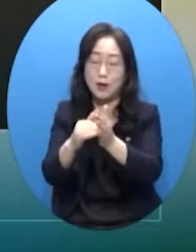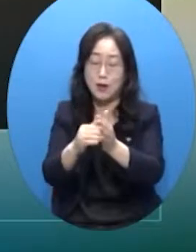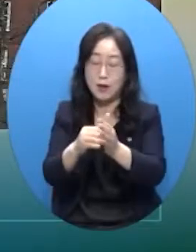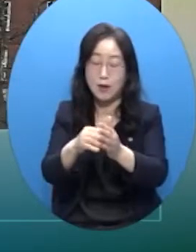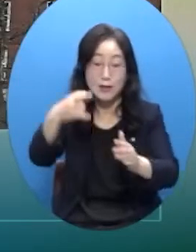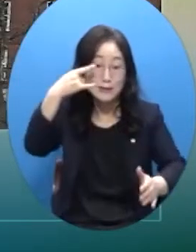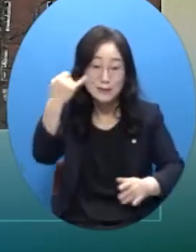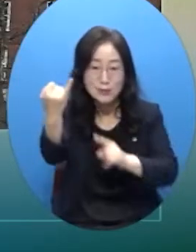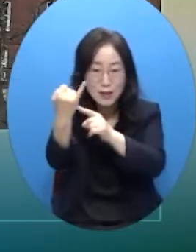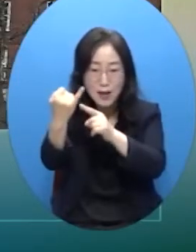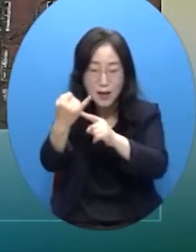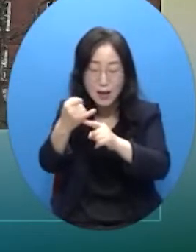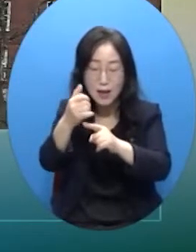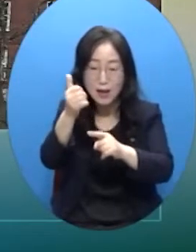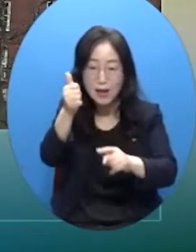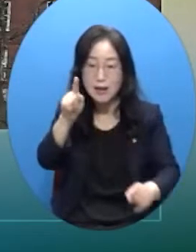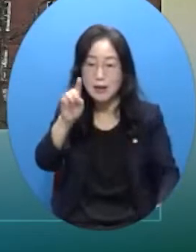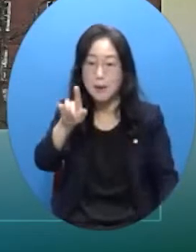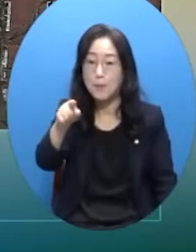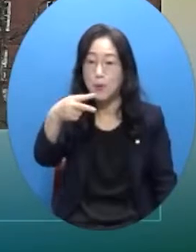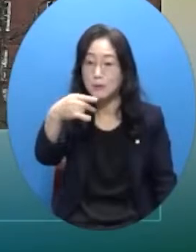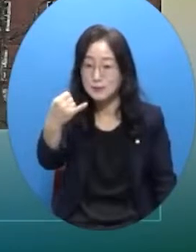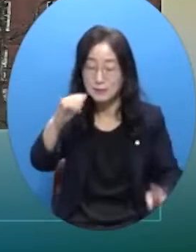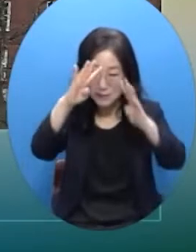내 자신같이 사랑하라 하셨으니.